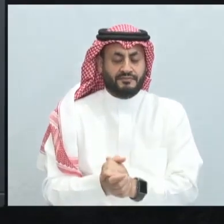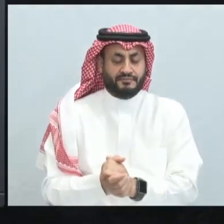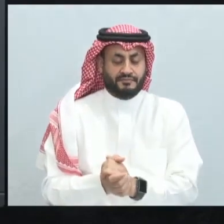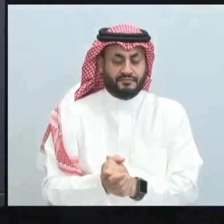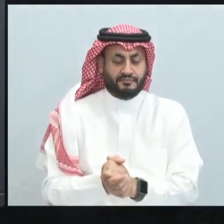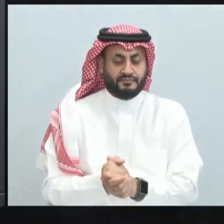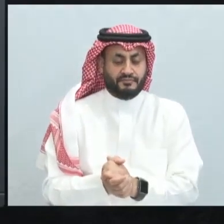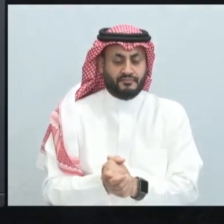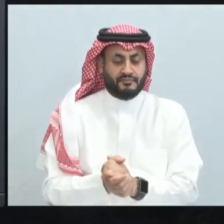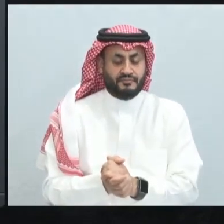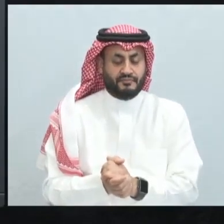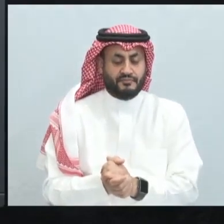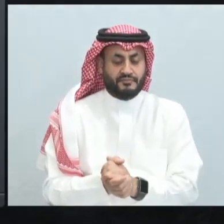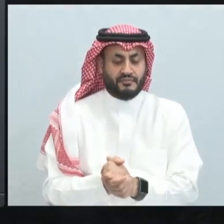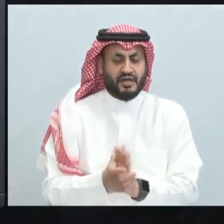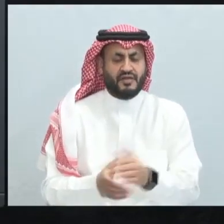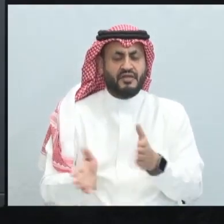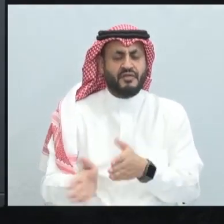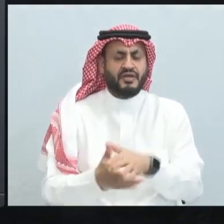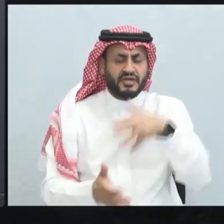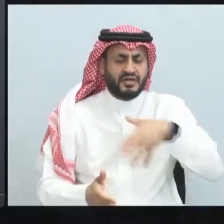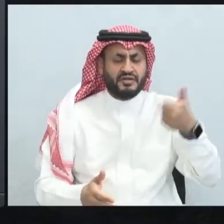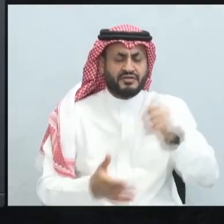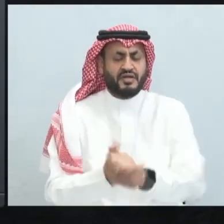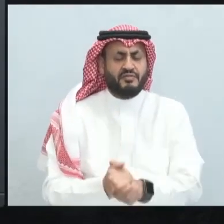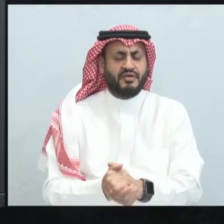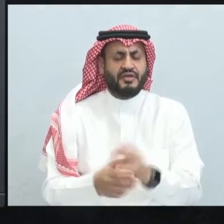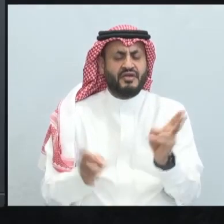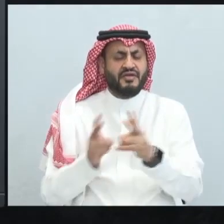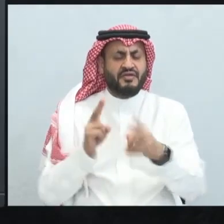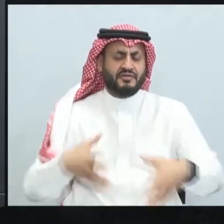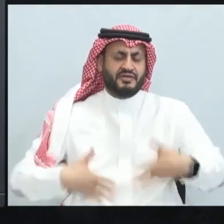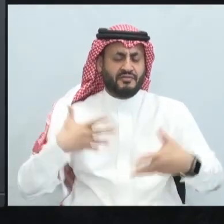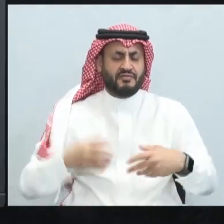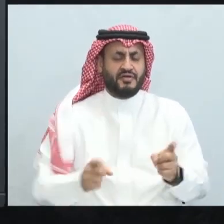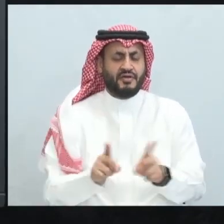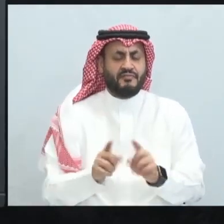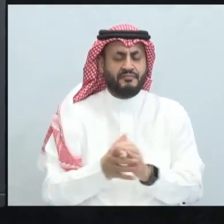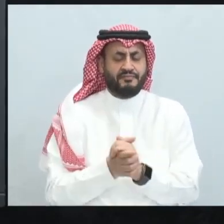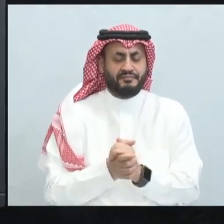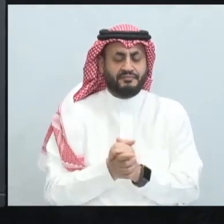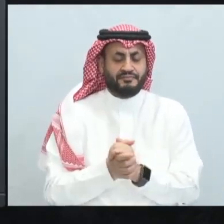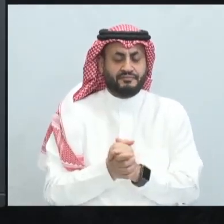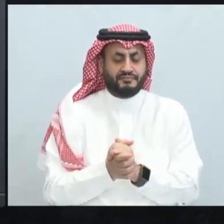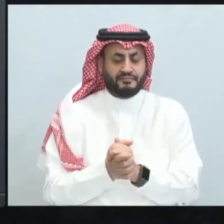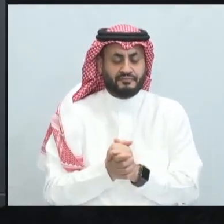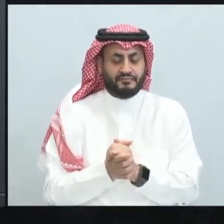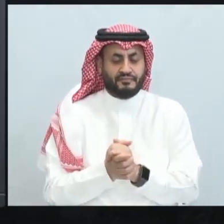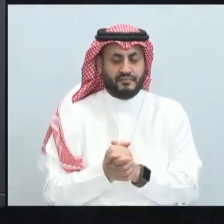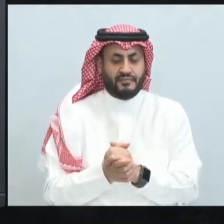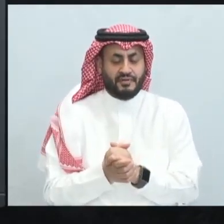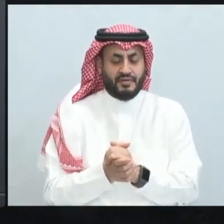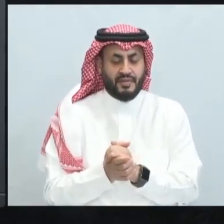يمازح اصحابه فعندما نمازح غيرنا لابد ان يكون هذا بدون اذى على